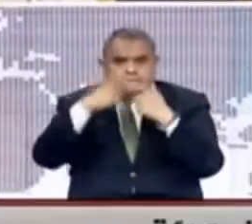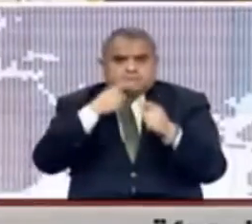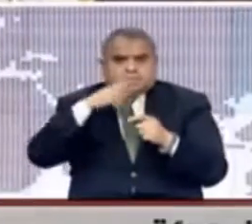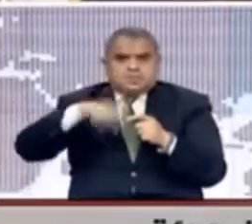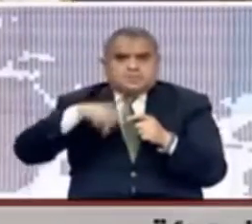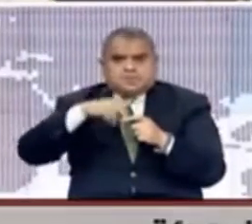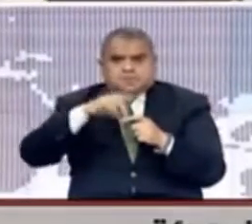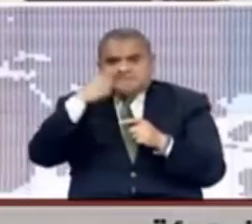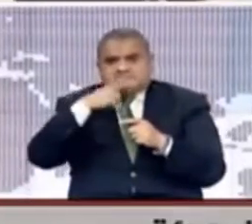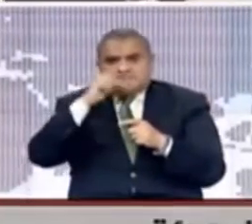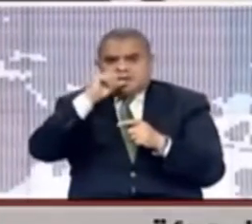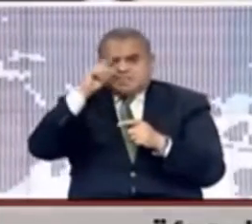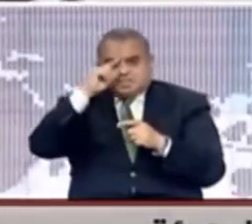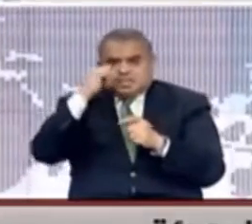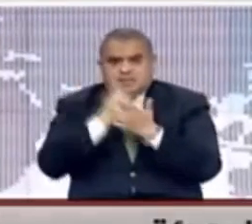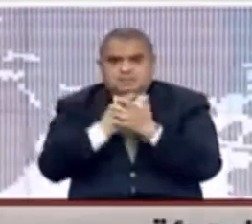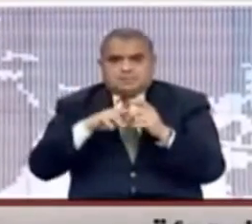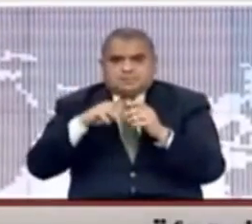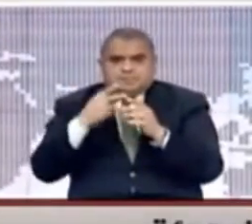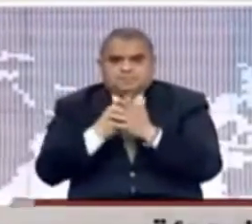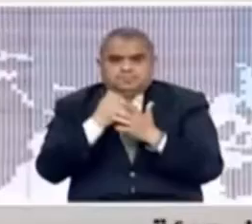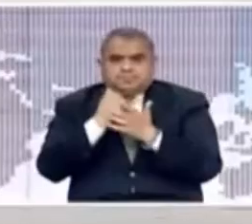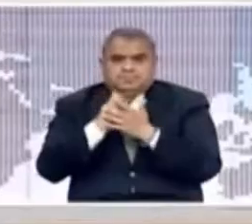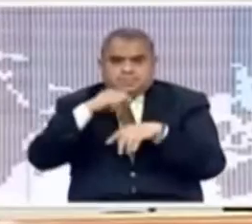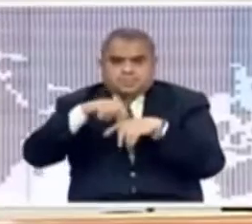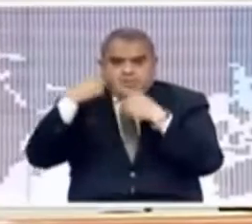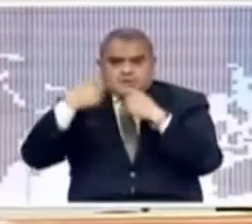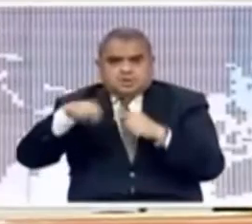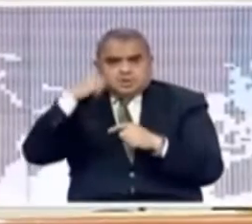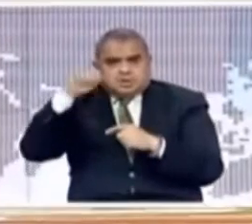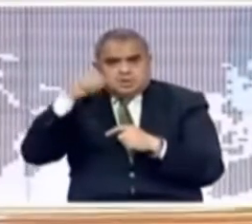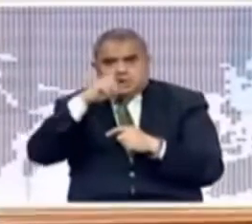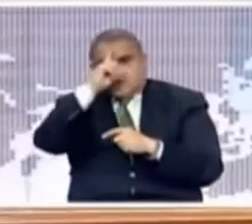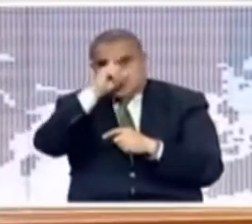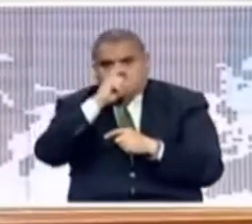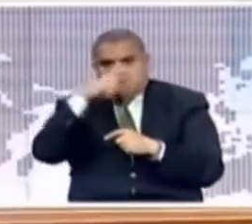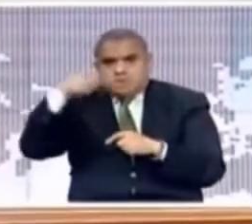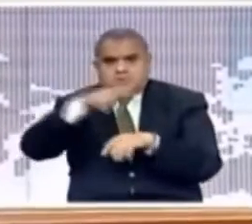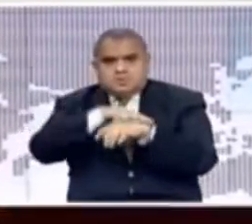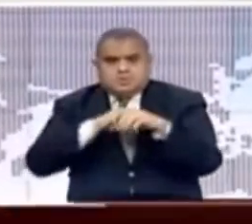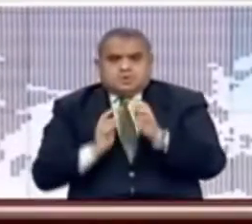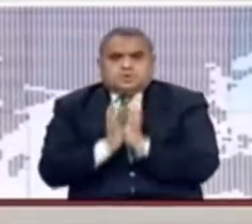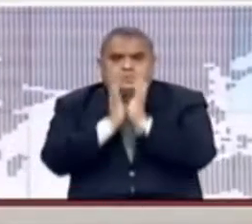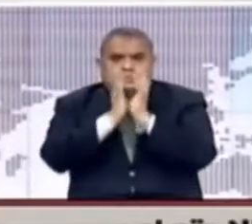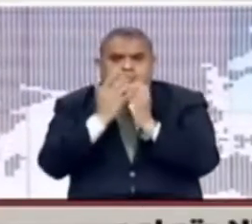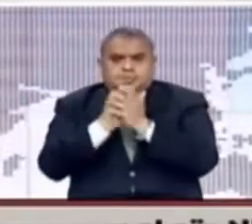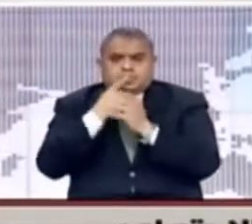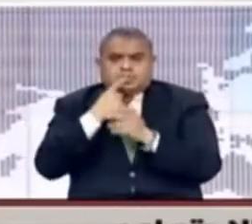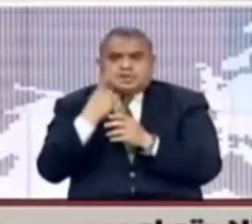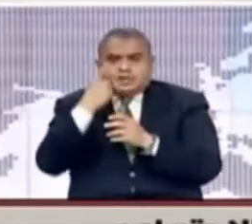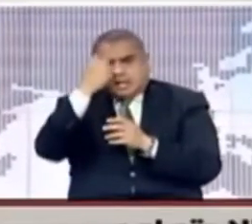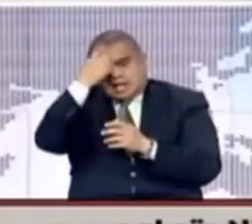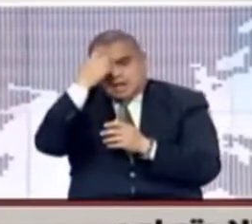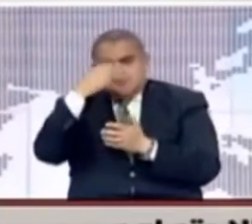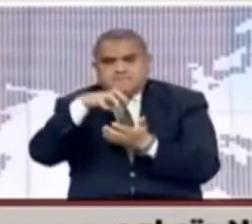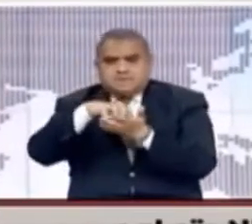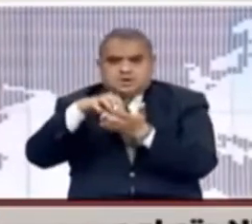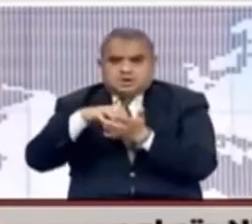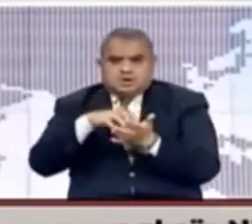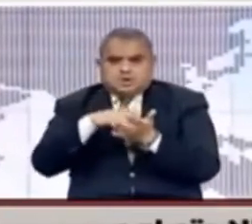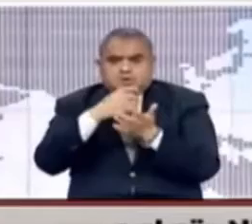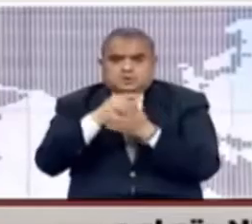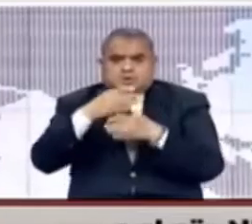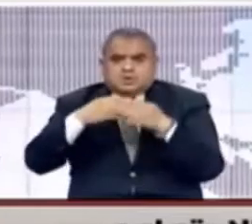3. ويأتي البروتوكول الثاني بين وزارة الأوقاف ووزارة التضامن لتأثيث 1000 وحدة سكنية